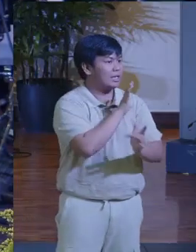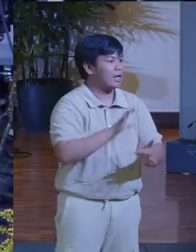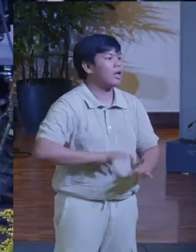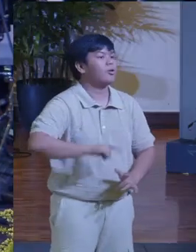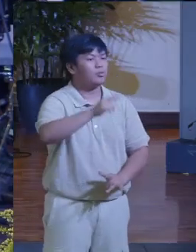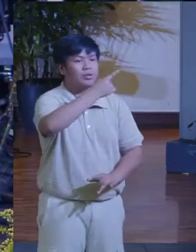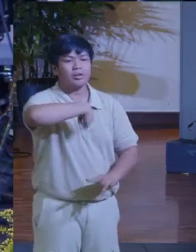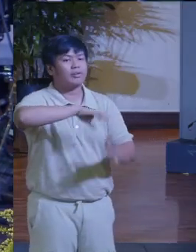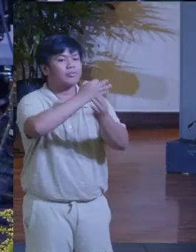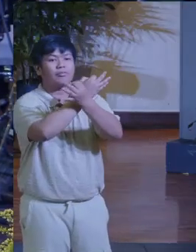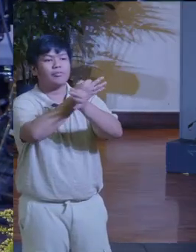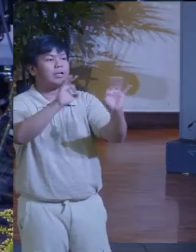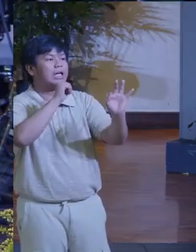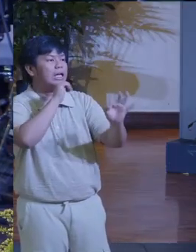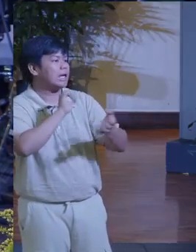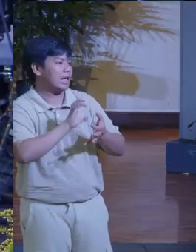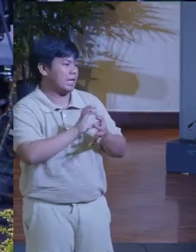na